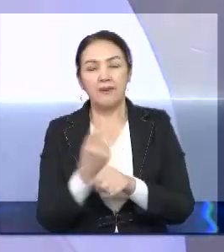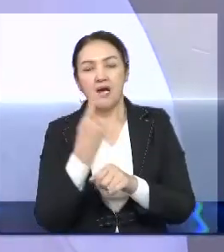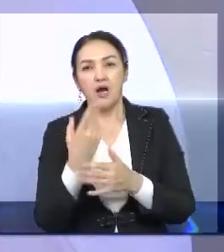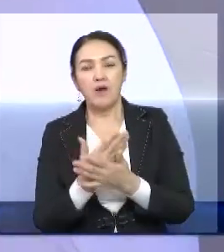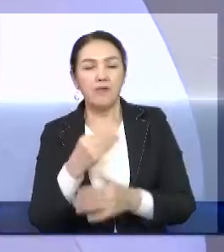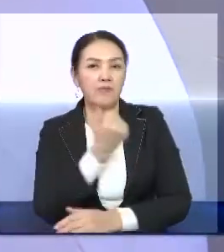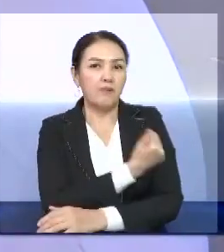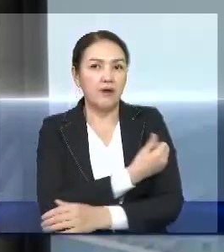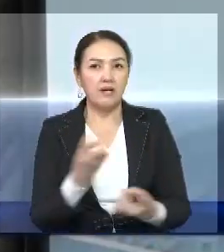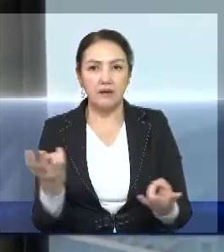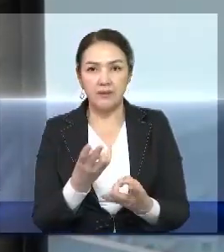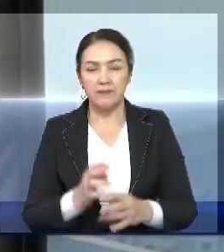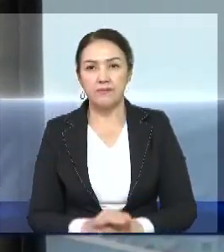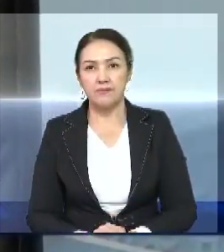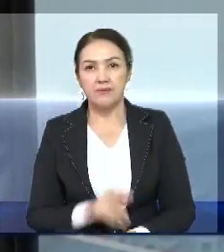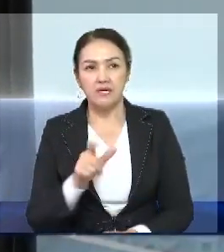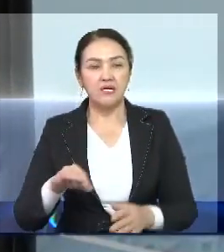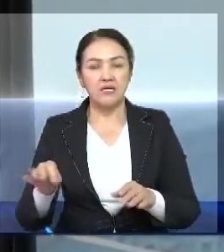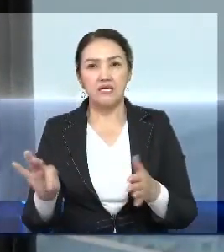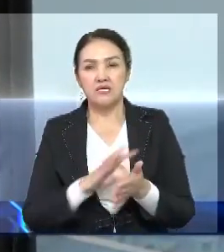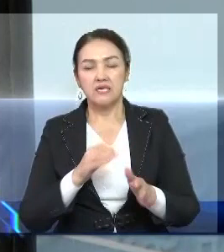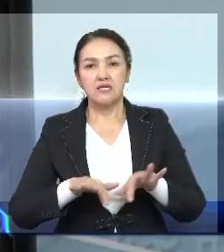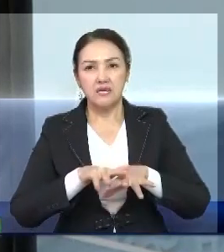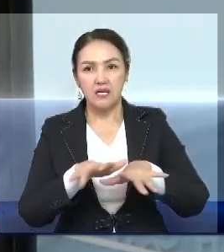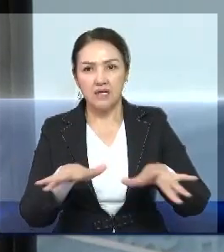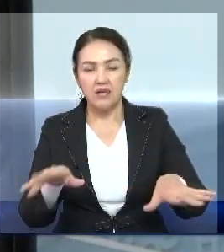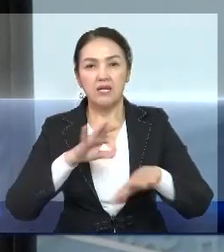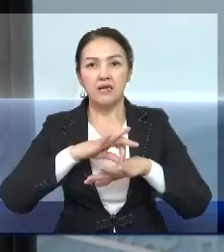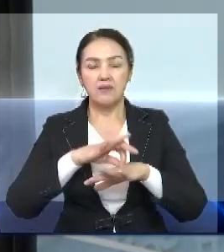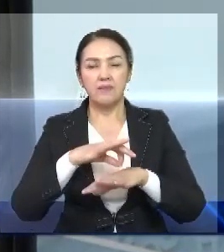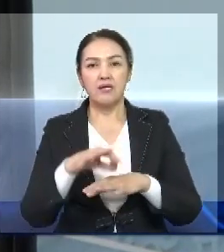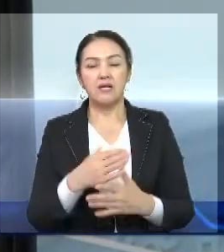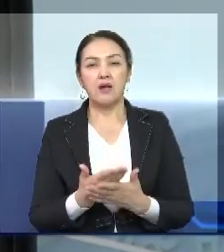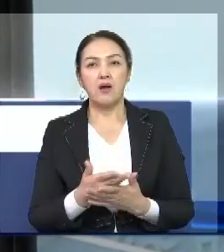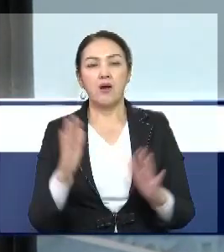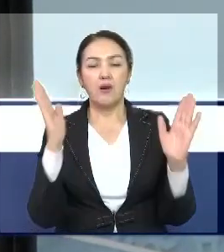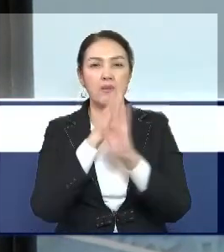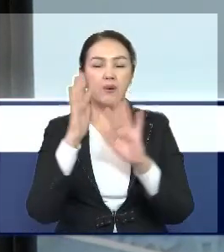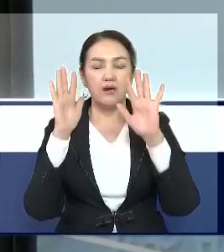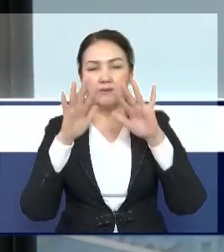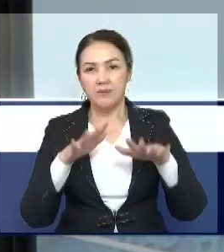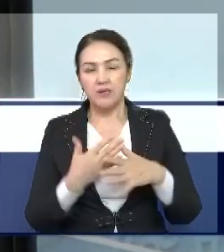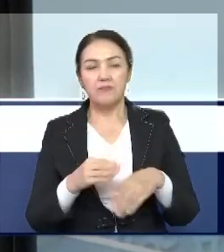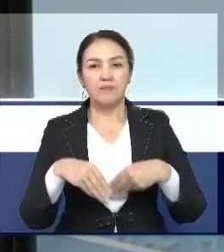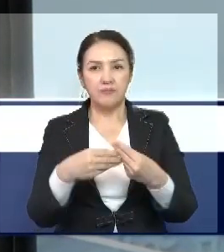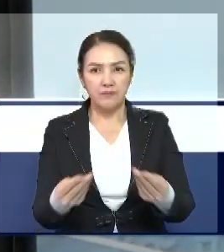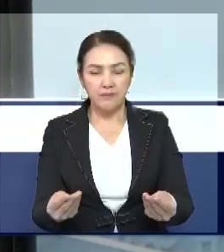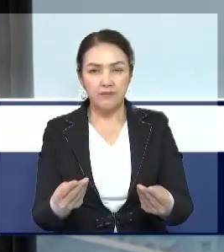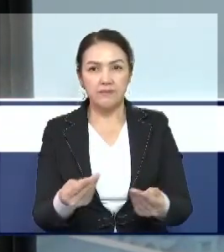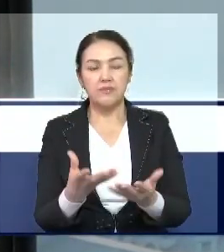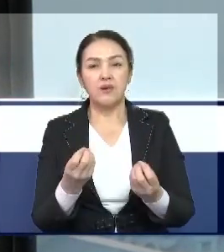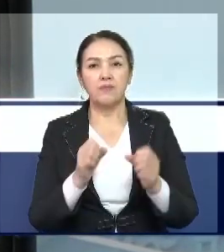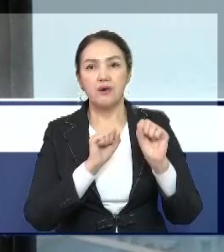шара вакцина салдыру. Адамға тез тарайтын ауру және ауа арқылы, ауа тамшылары арқылы беріледі.